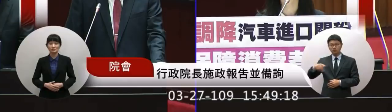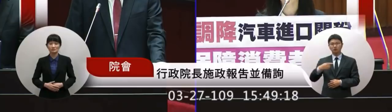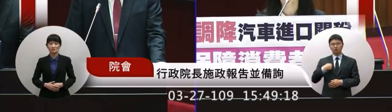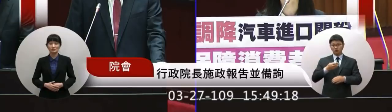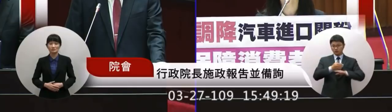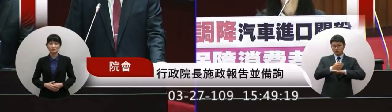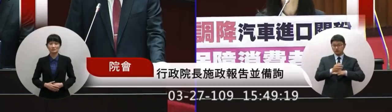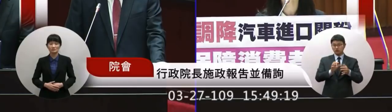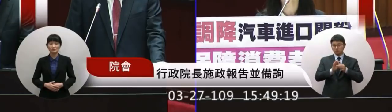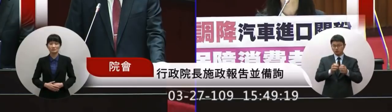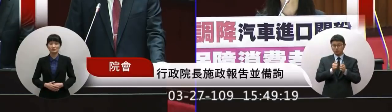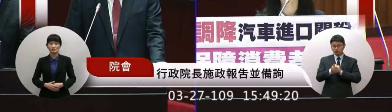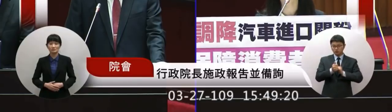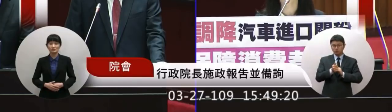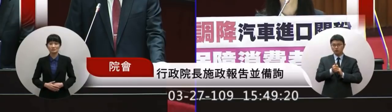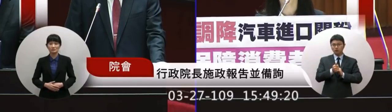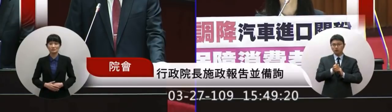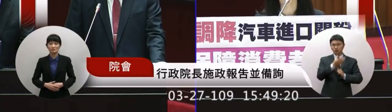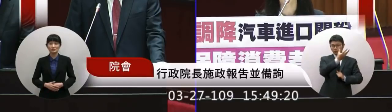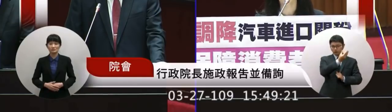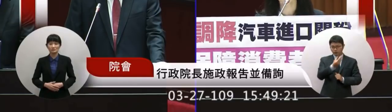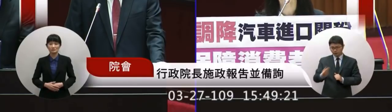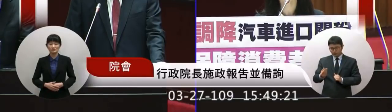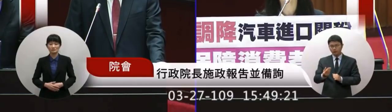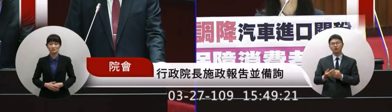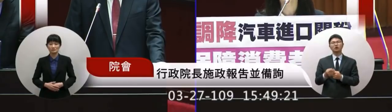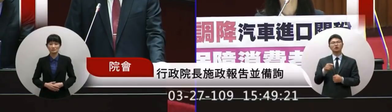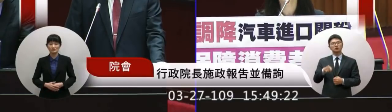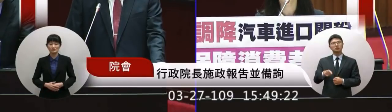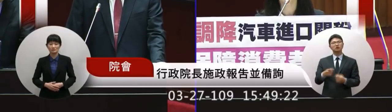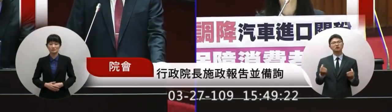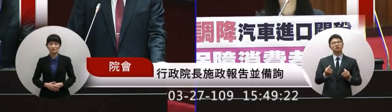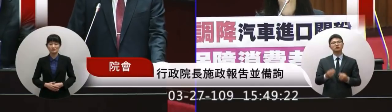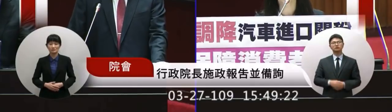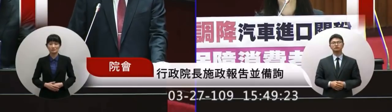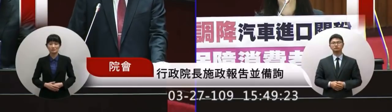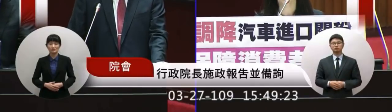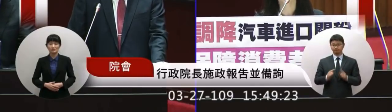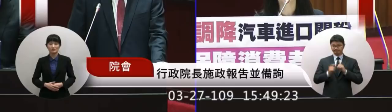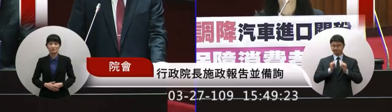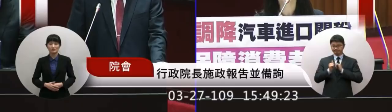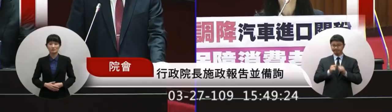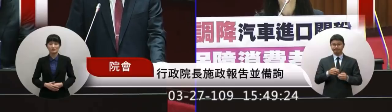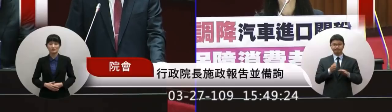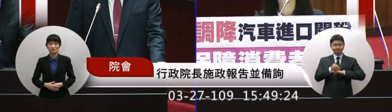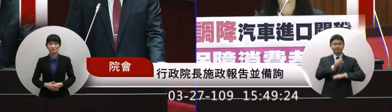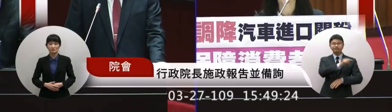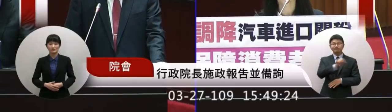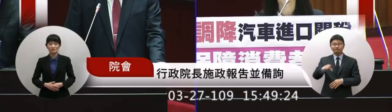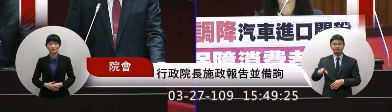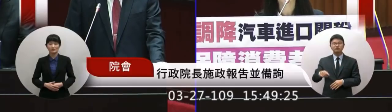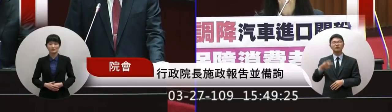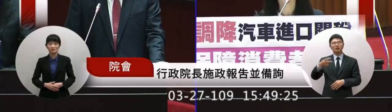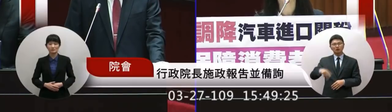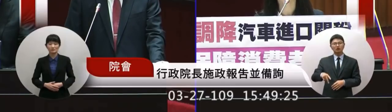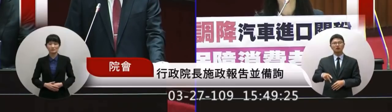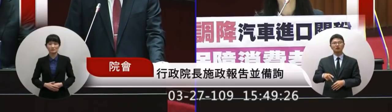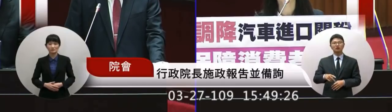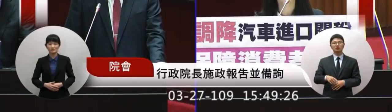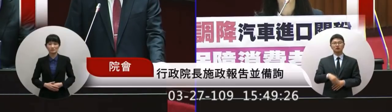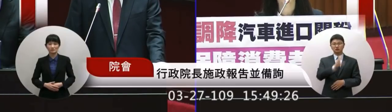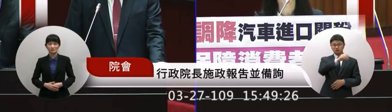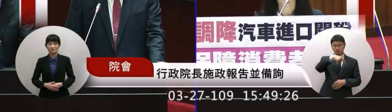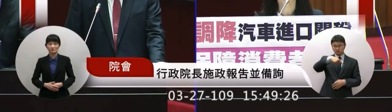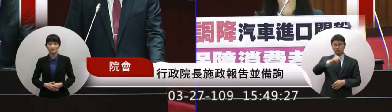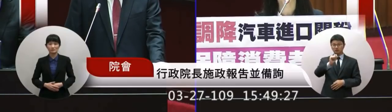该要逐年的下降，这样子才能够符合我们现在不管是国民购车的选择，或是我们这个加入这